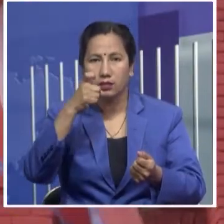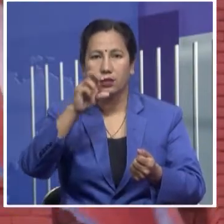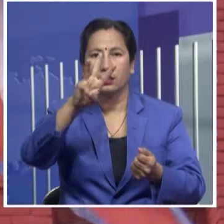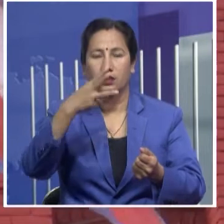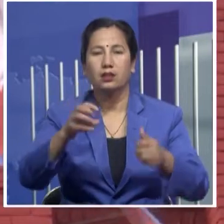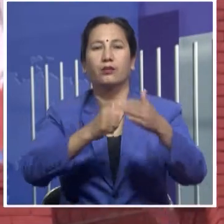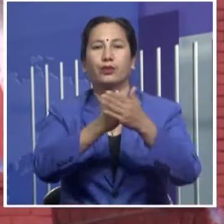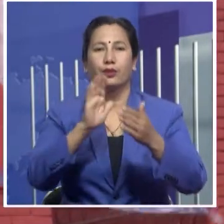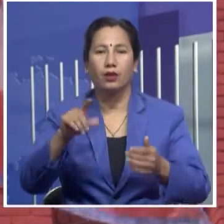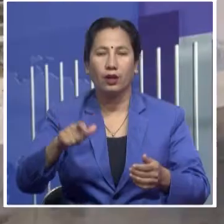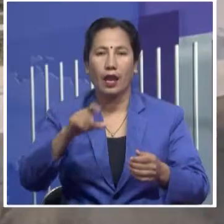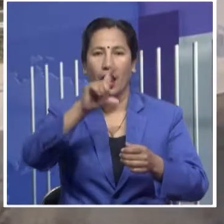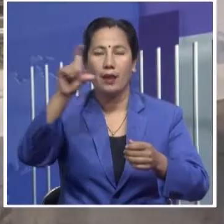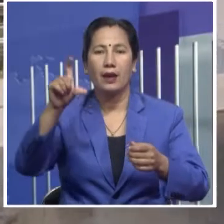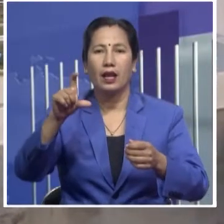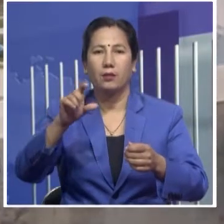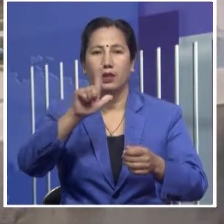11,703 जना पुगेको छ। अहिले नेपालमा